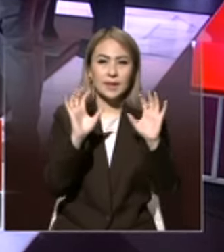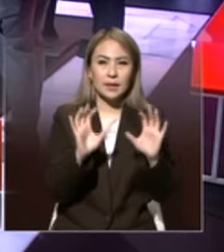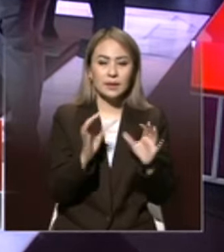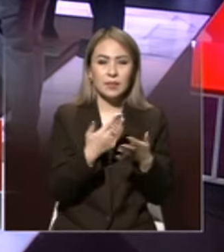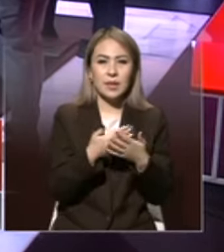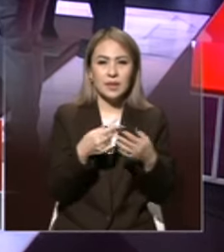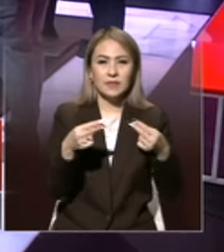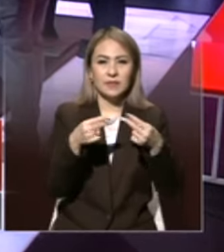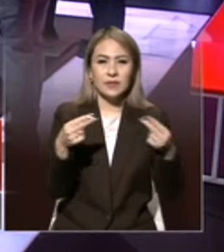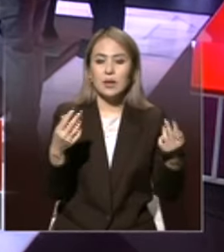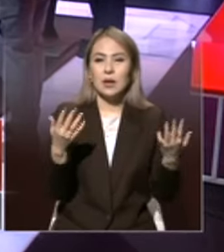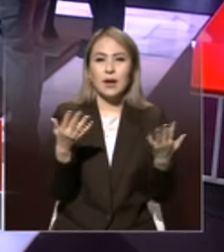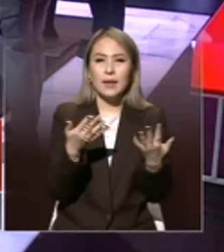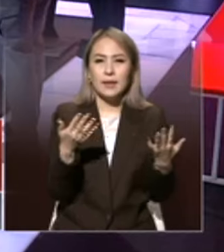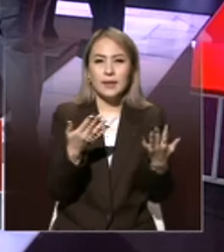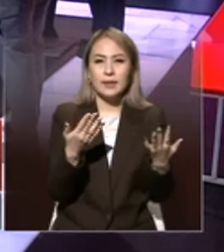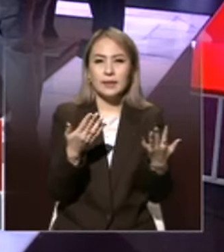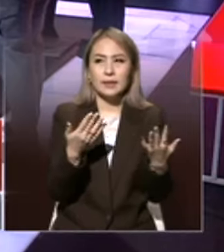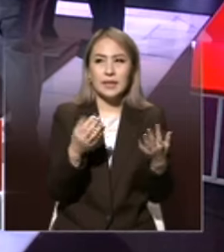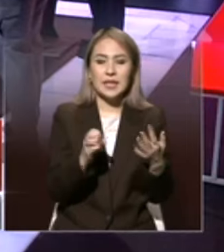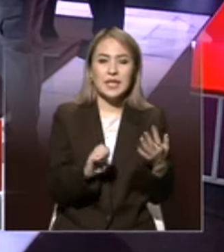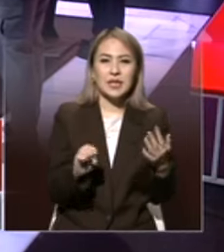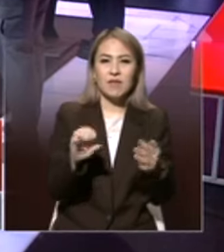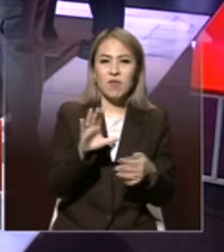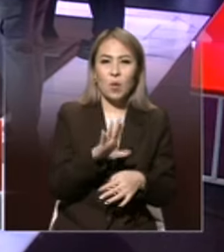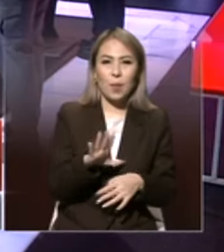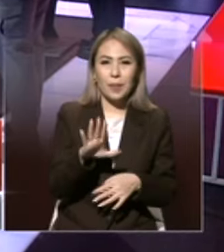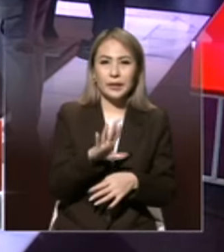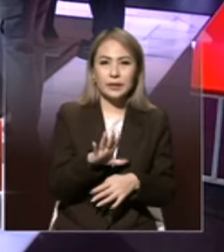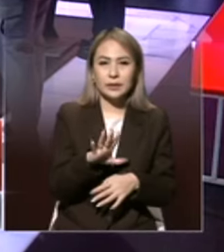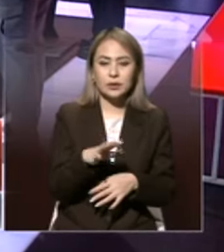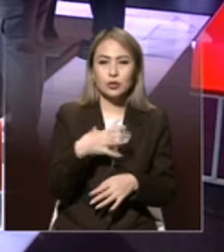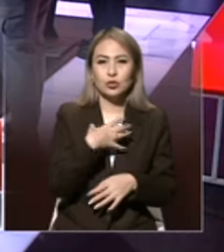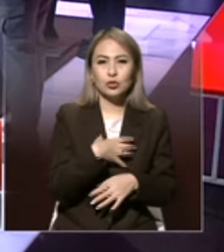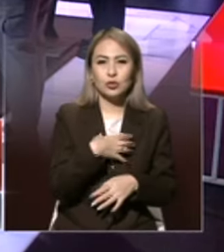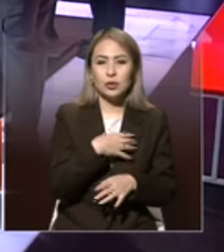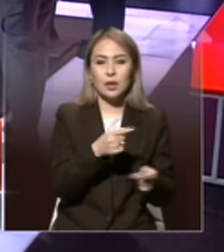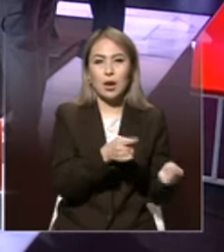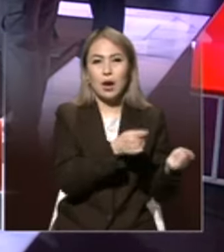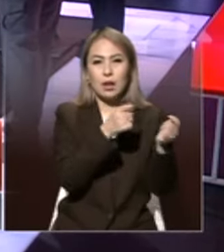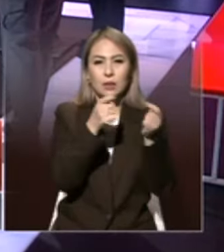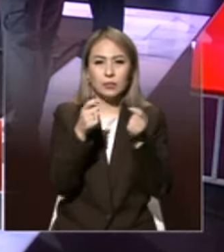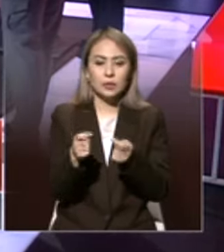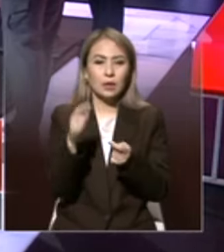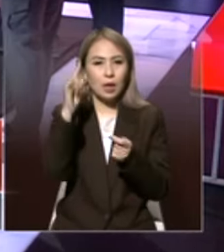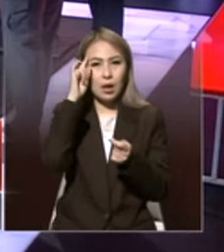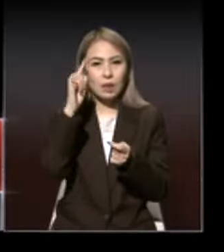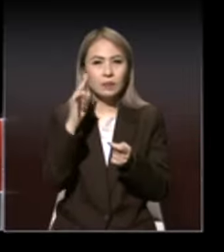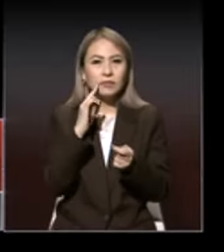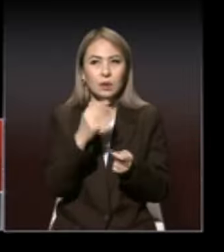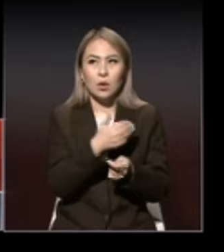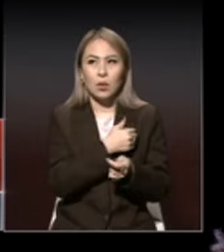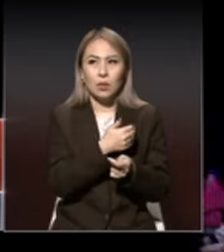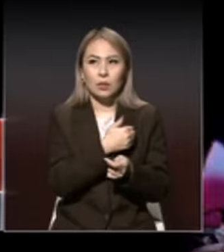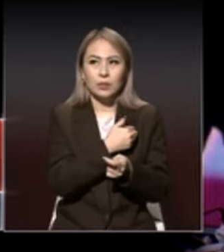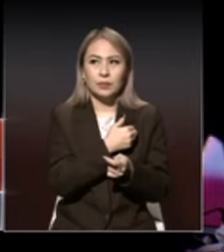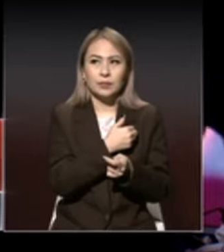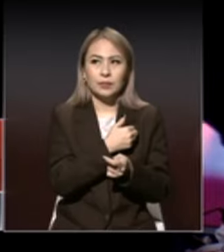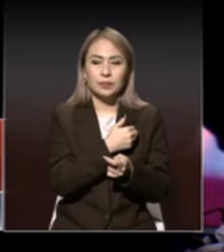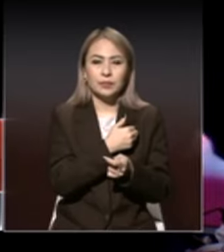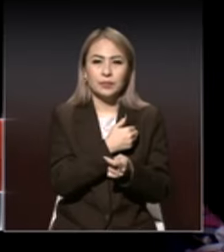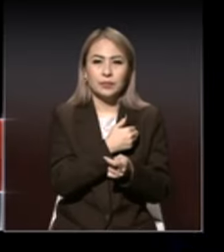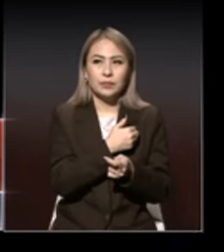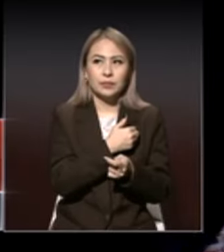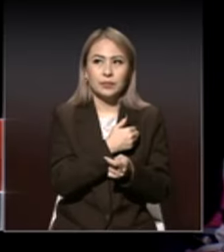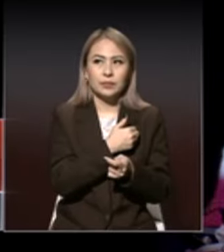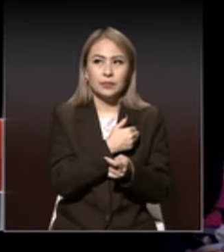мәселелер, кейбір мәселелер қандай? Біз Еуропадағы құндылықтарды алып, Қазақстанның менталитетіне қойғымыз келеді. Заң жүзінде ол қалай болады? Мен сөз